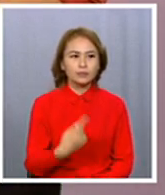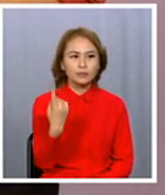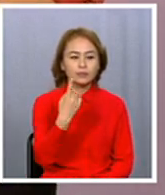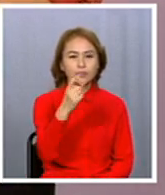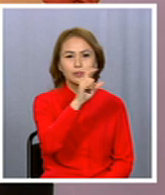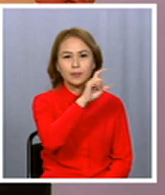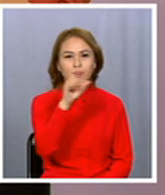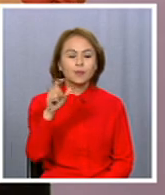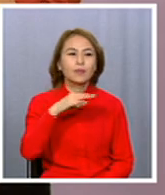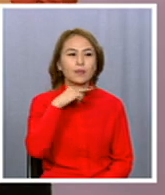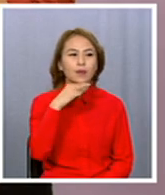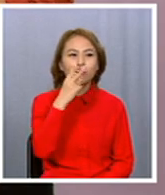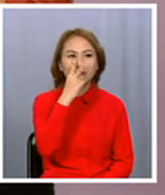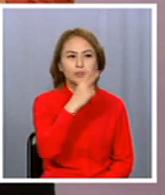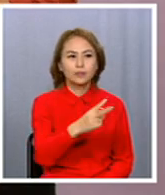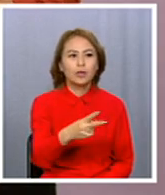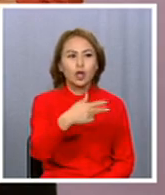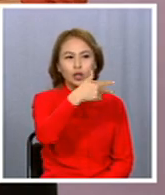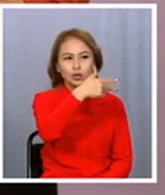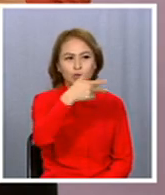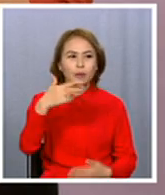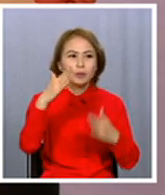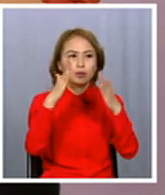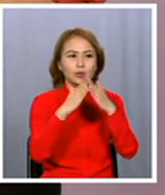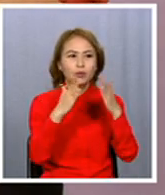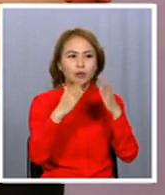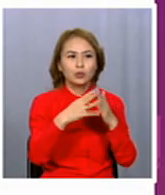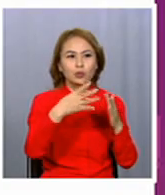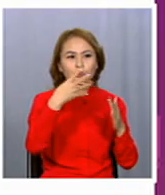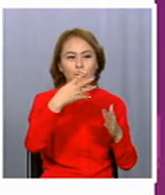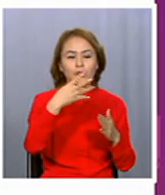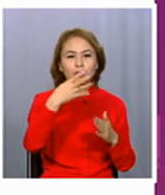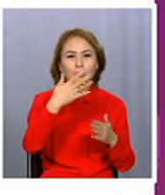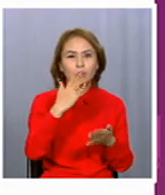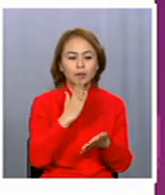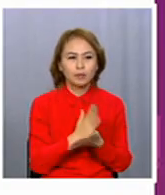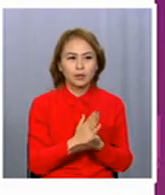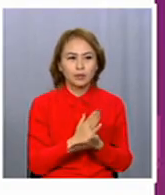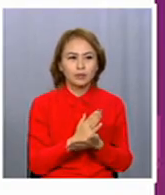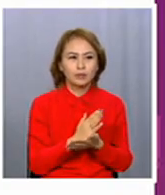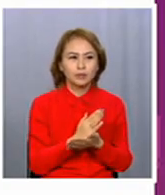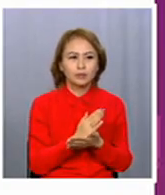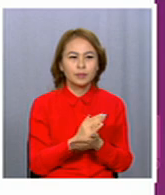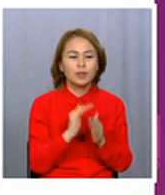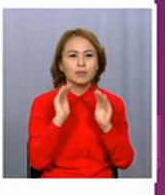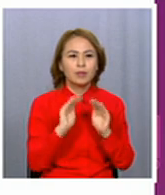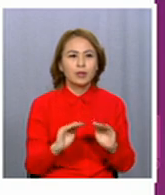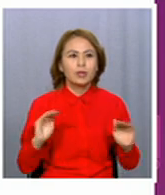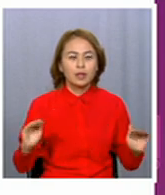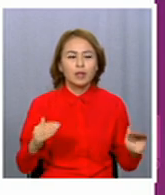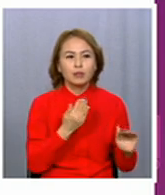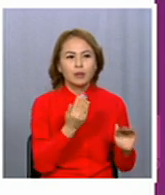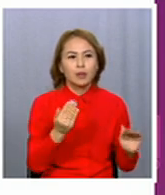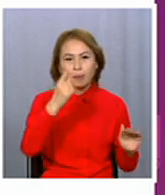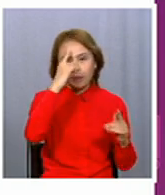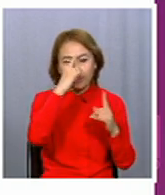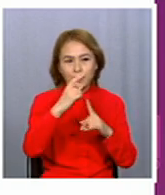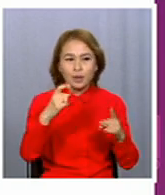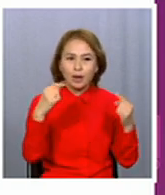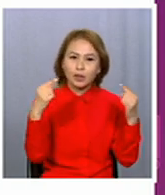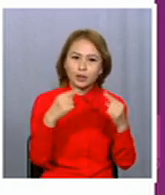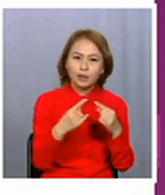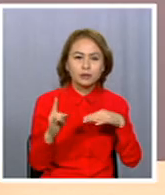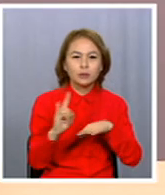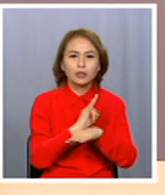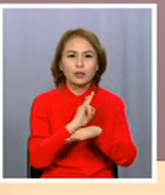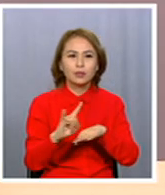мәліметке назар аударайық. Үш қабатты үйде 4 қабат бар. Балалар, бұл мәлімет ақиқат ба, әлде жалған